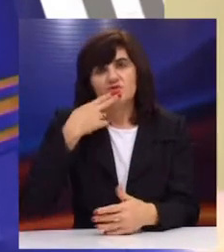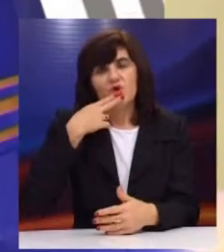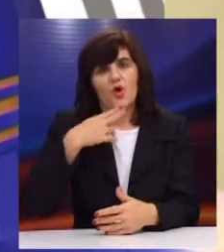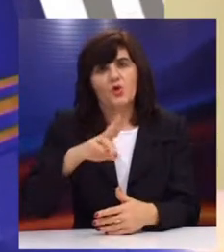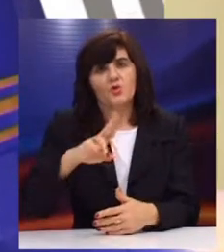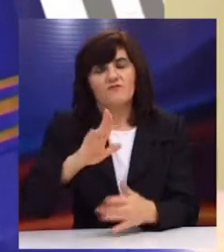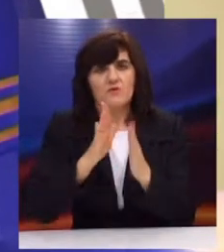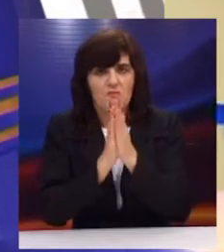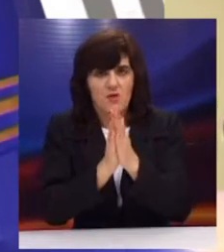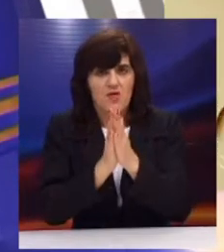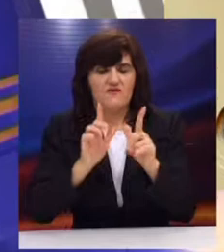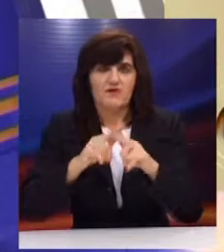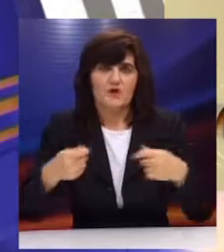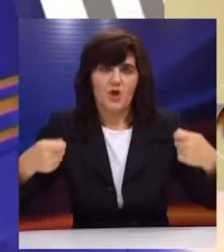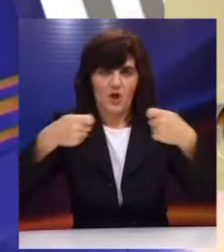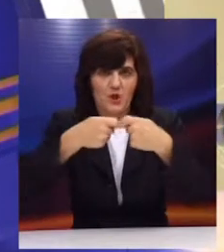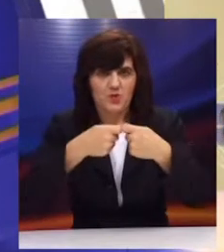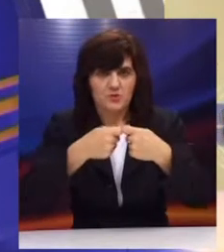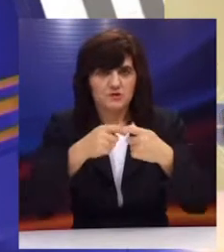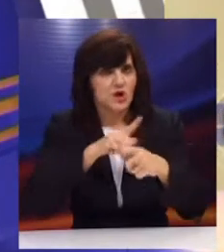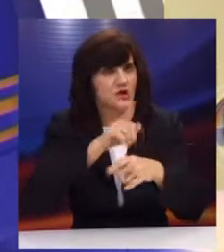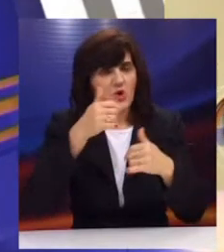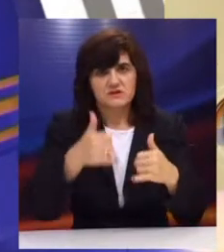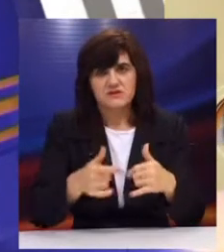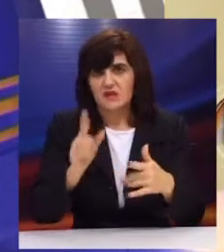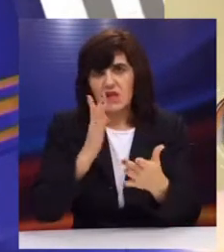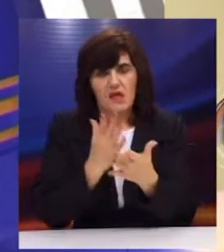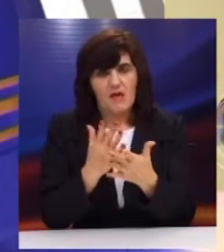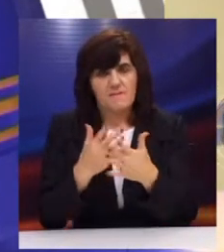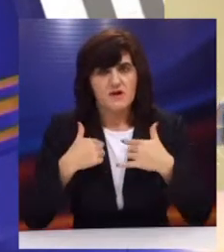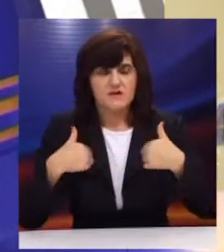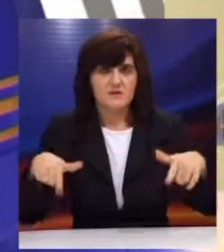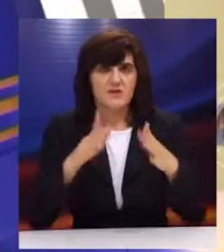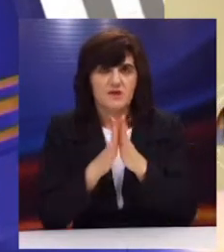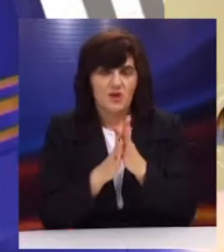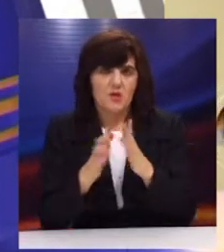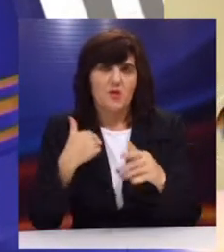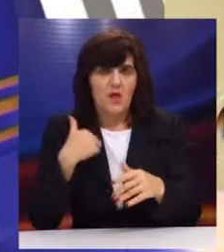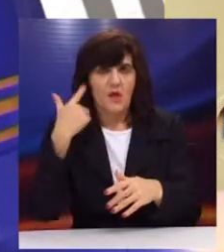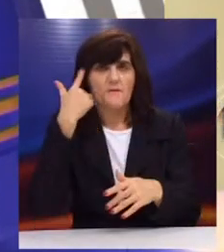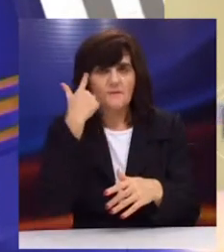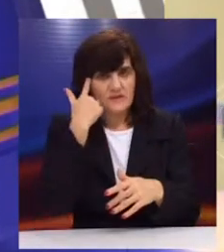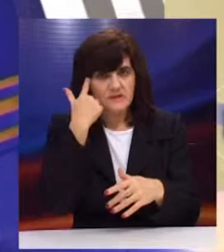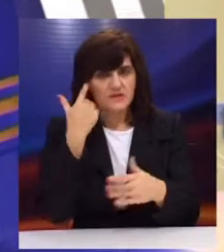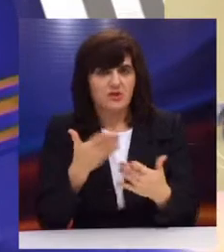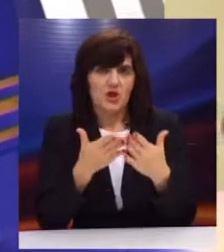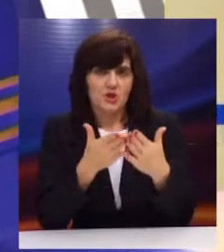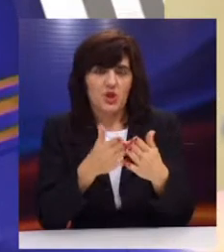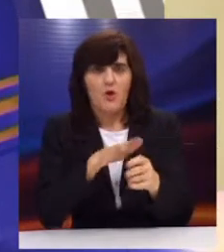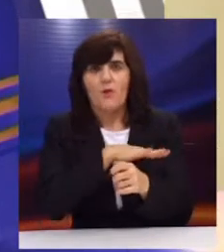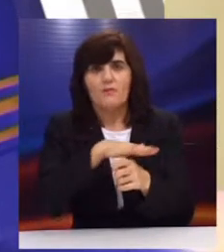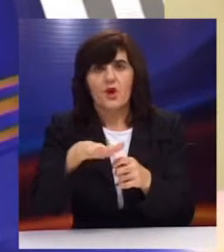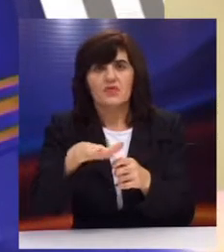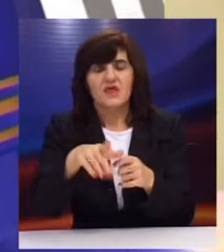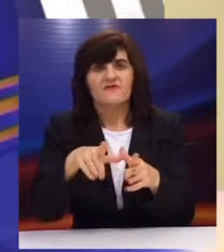je molimo vas uključite nas u taj proces, pošto do sada nismo bili uključeni u taj proces i mislim da je to